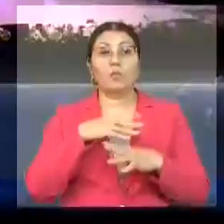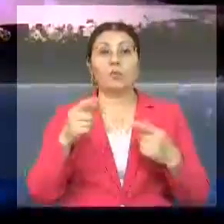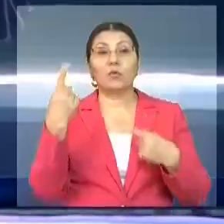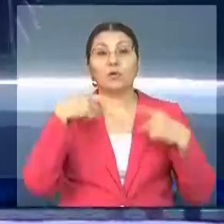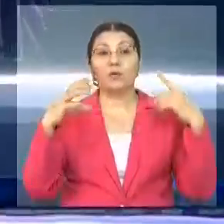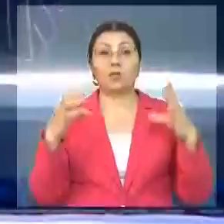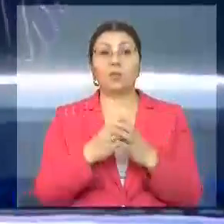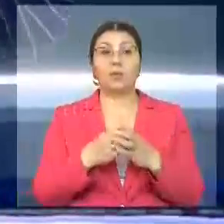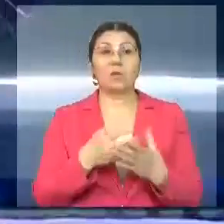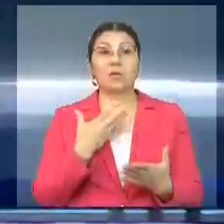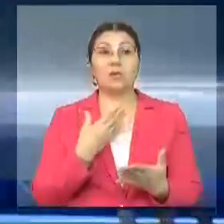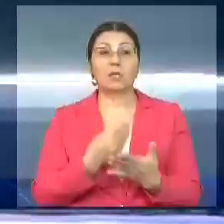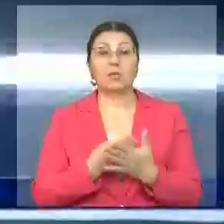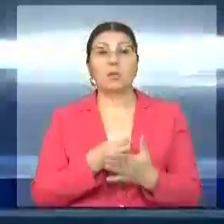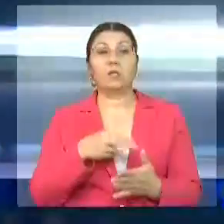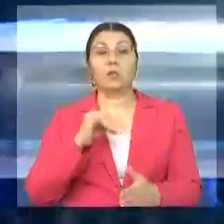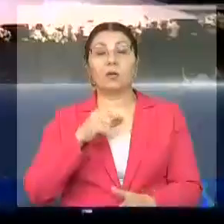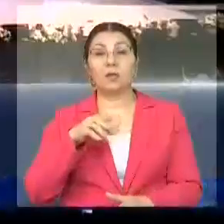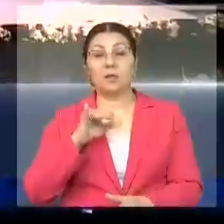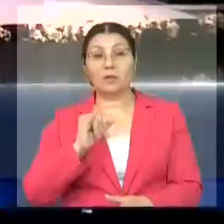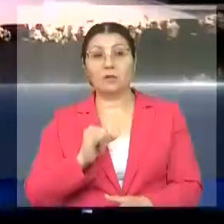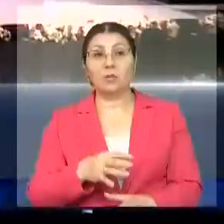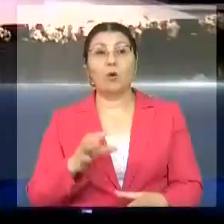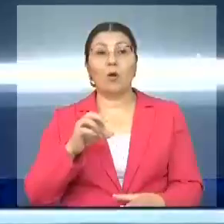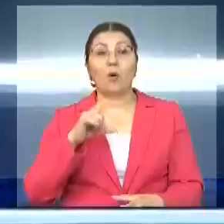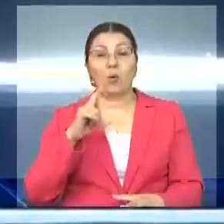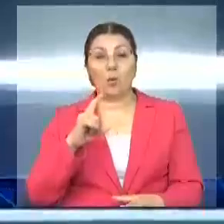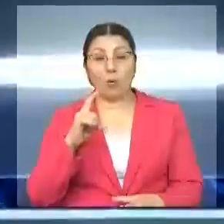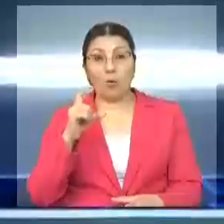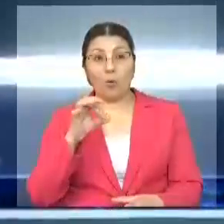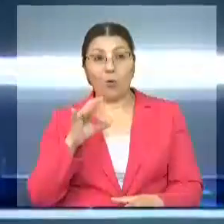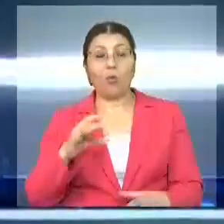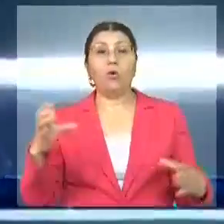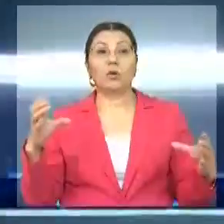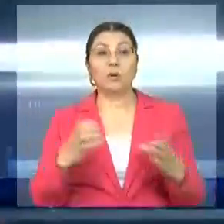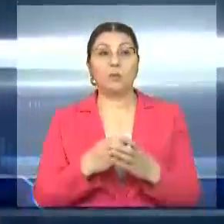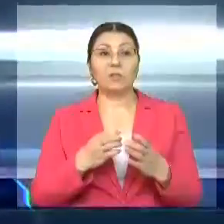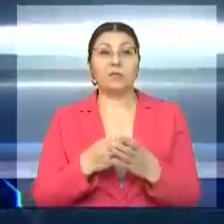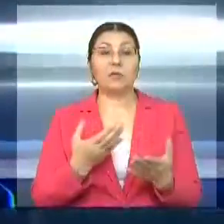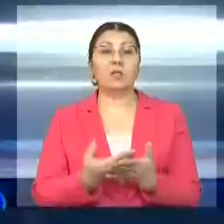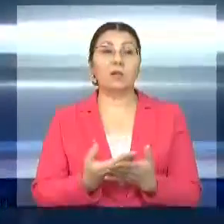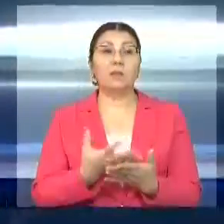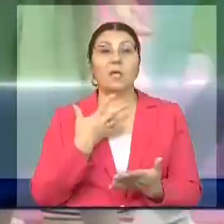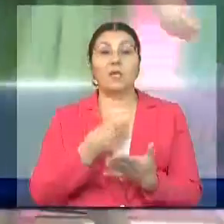частности, собственный театр сатиры, хореографические, хоровые ансамбли, ансамбли классической музыки, оркестры